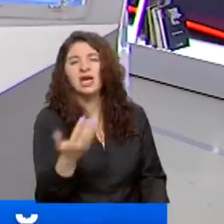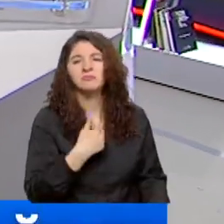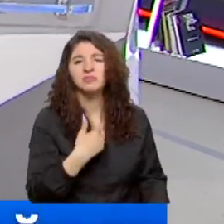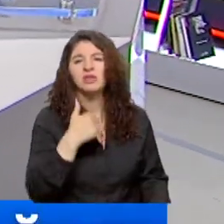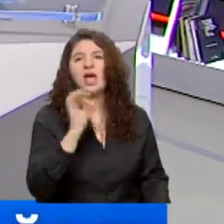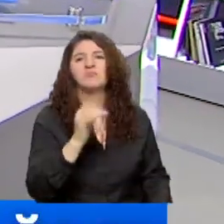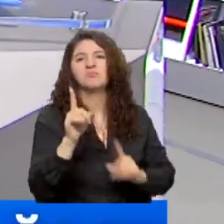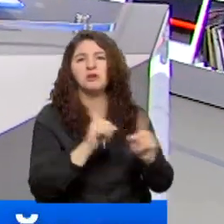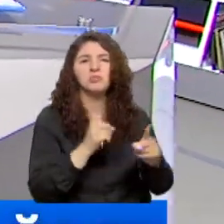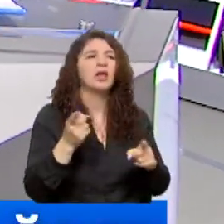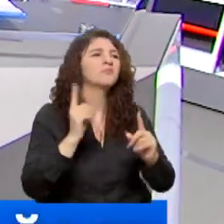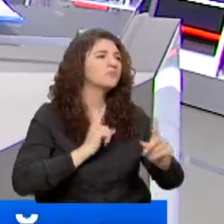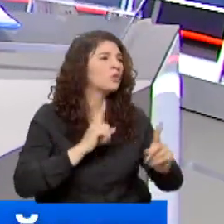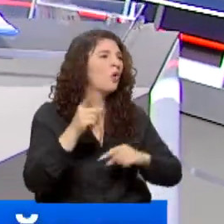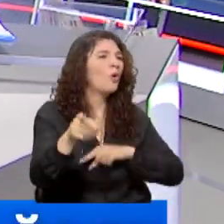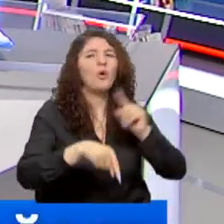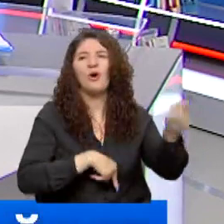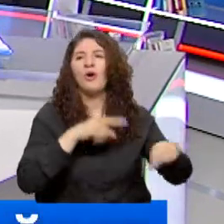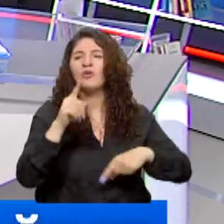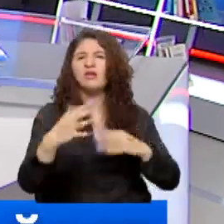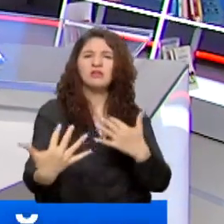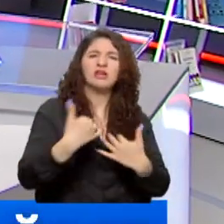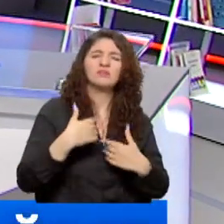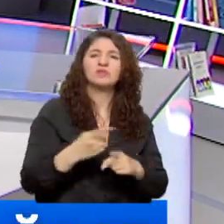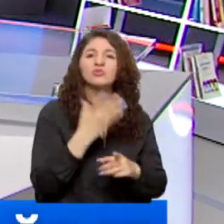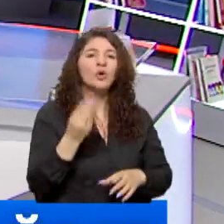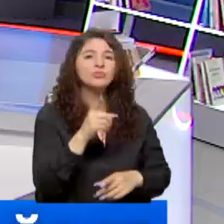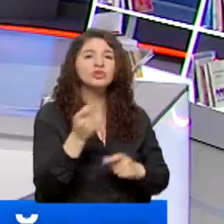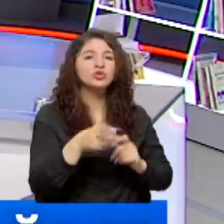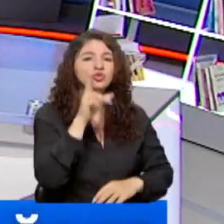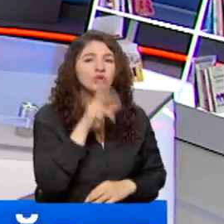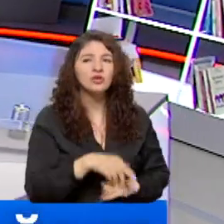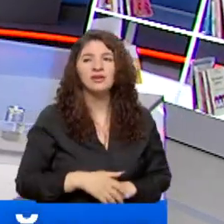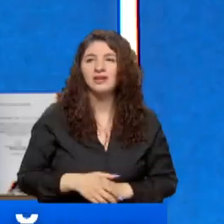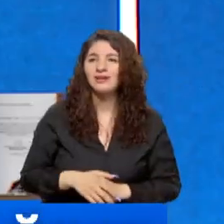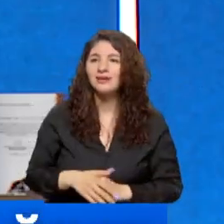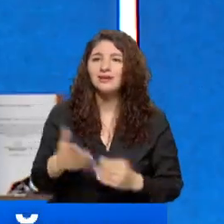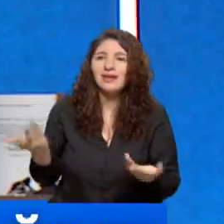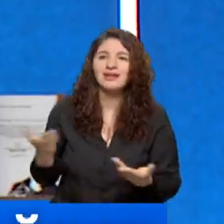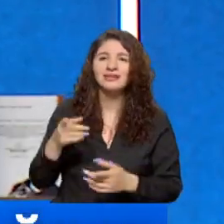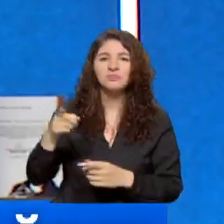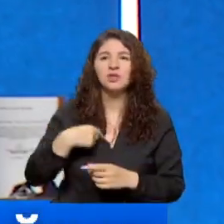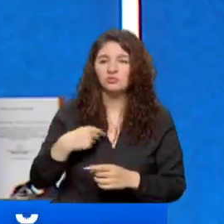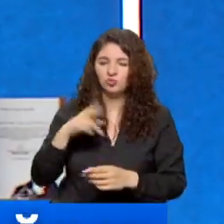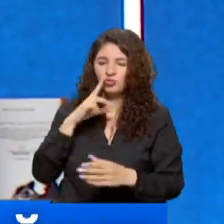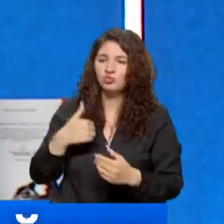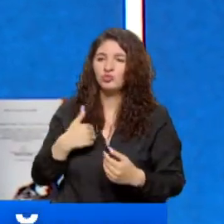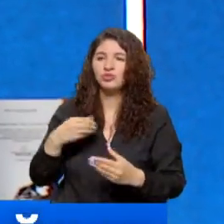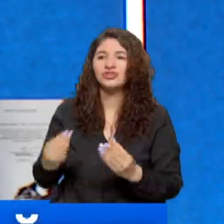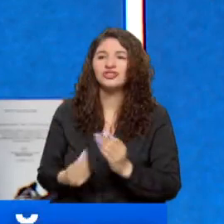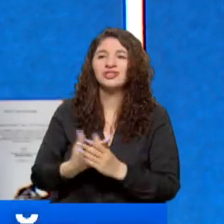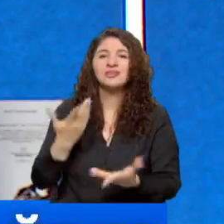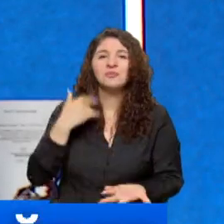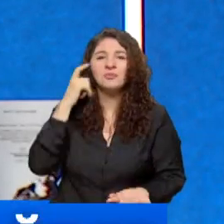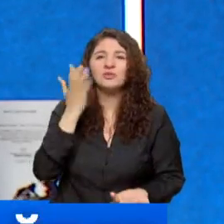bizimde sürekli mahkemeler adliyeler orası burası Troll saldırıları Ne oldu bu işi sonra tabii ki lehime sonuçlandı yani